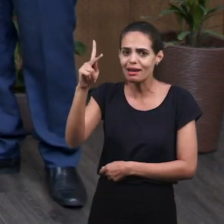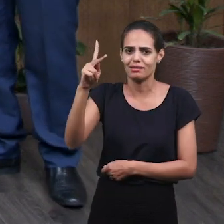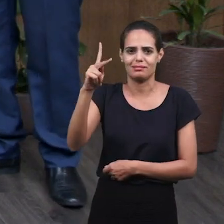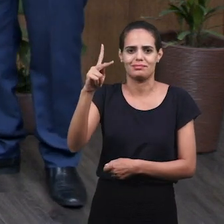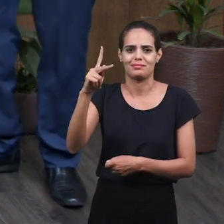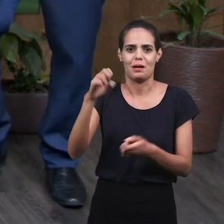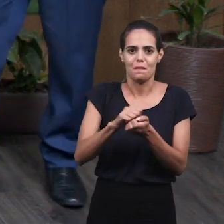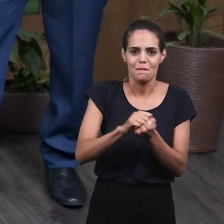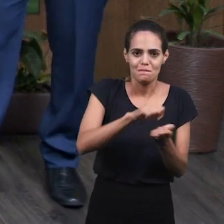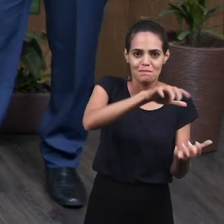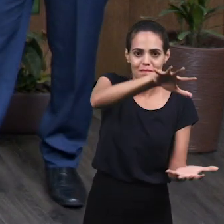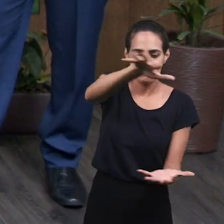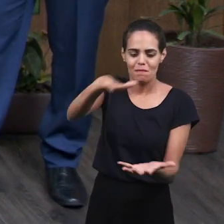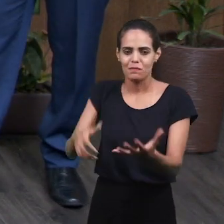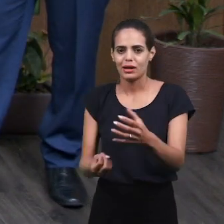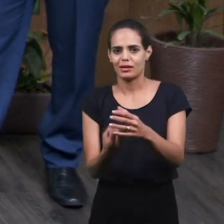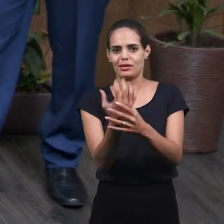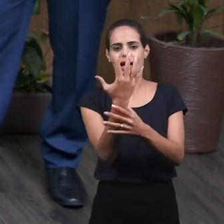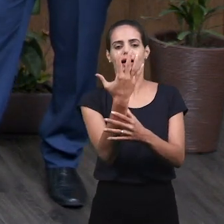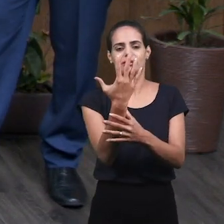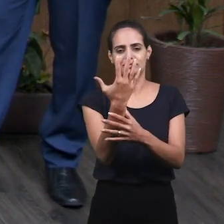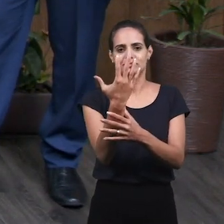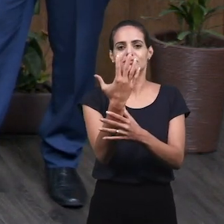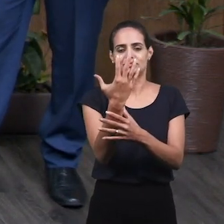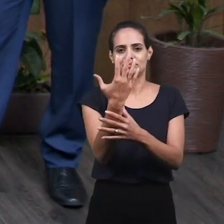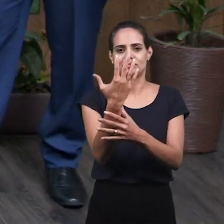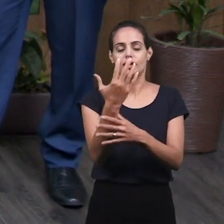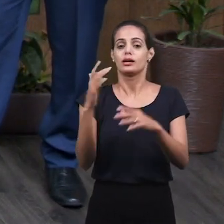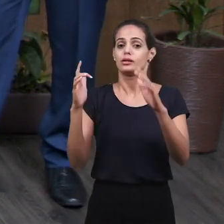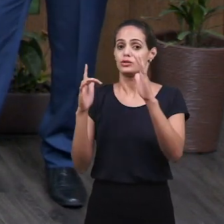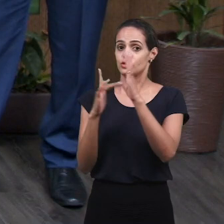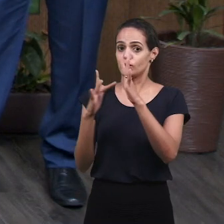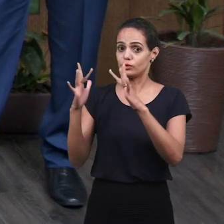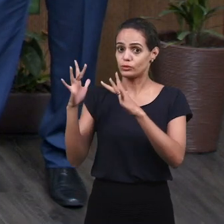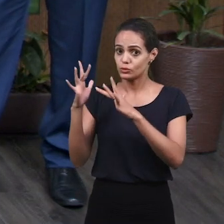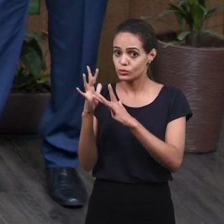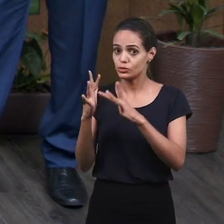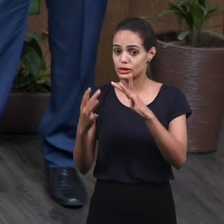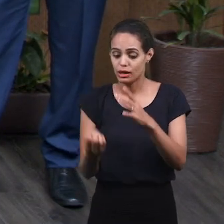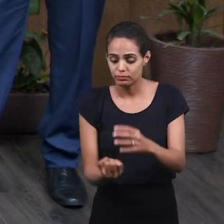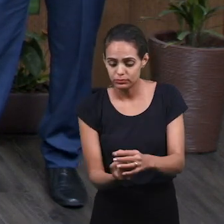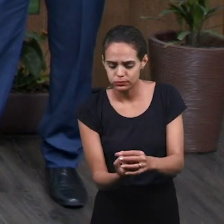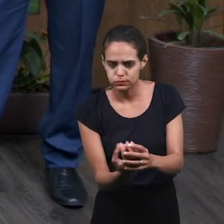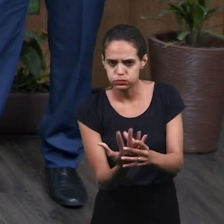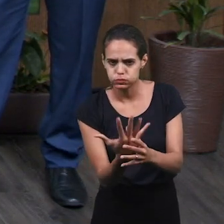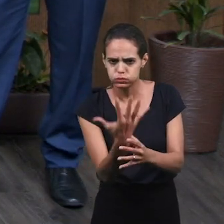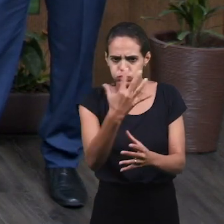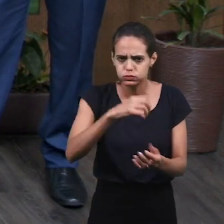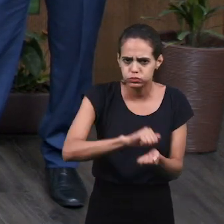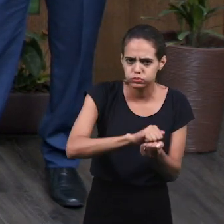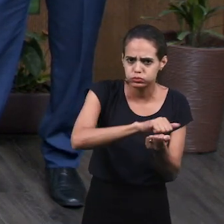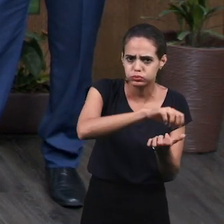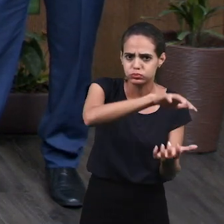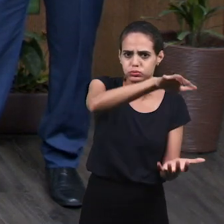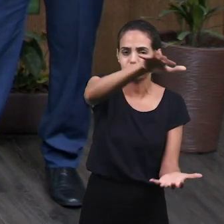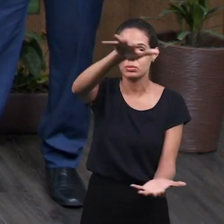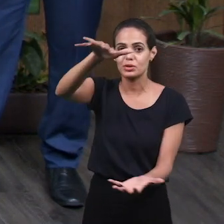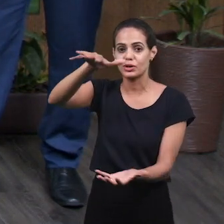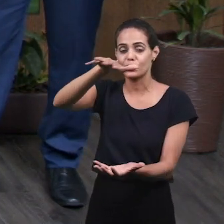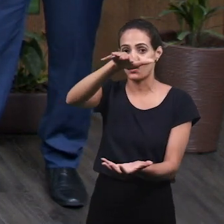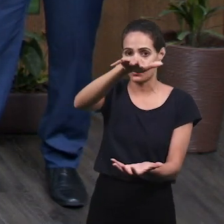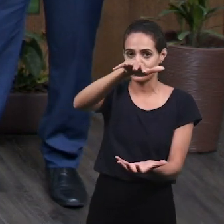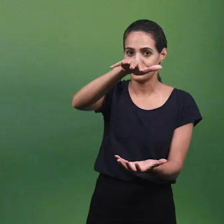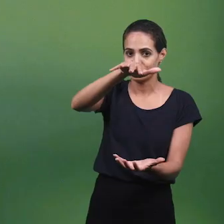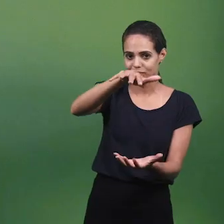non. Il a créé, la parole nous dit, et les maintient toutes